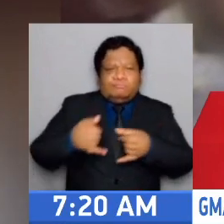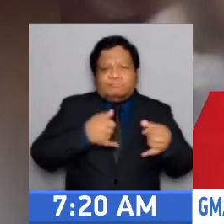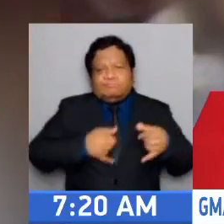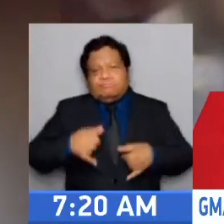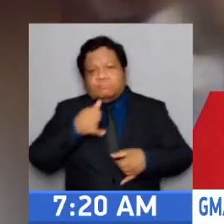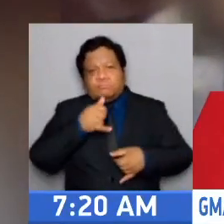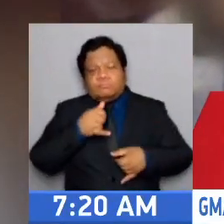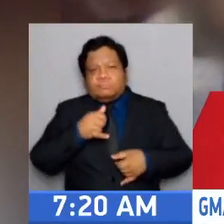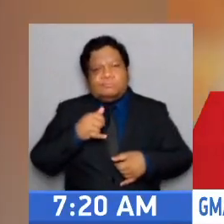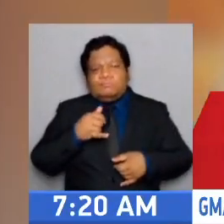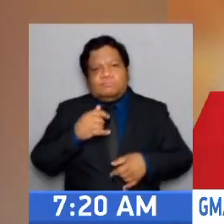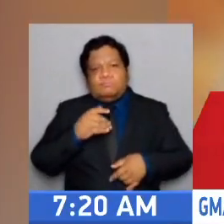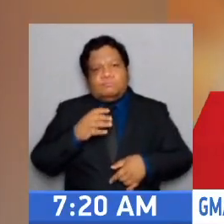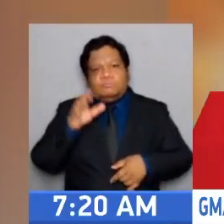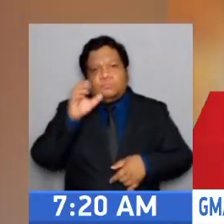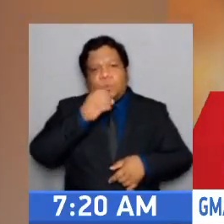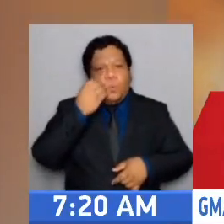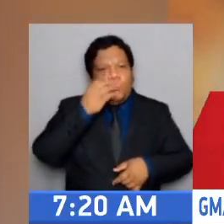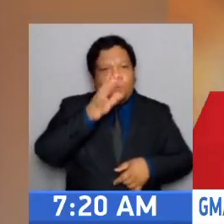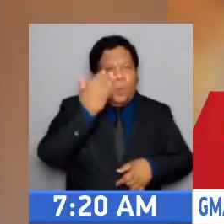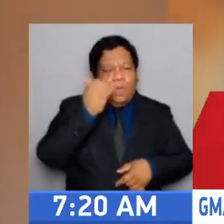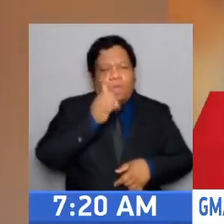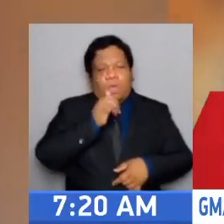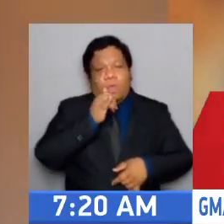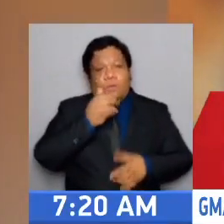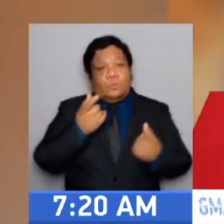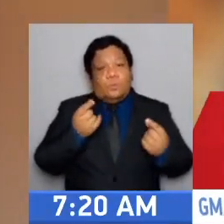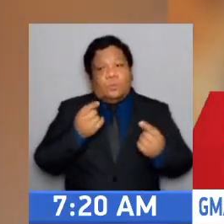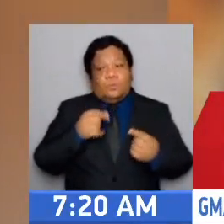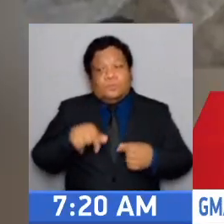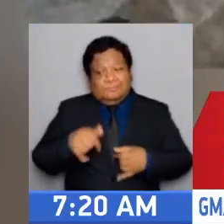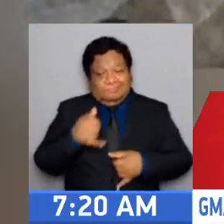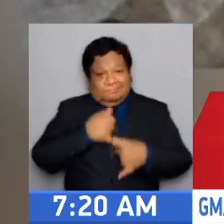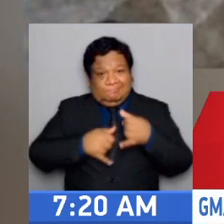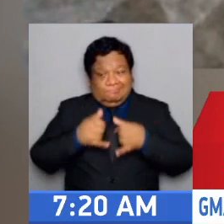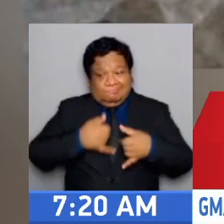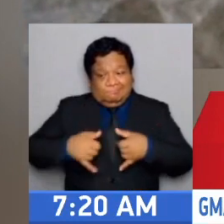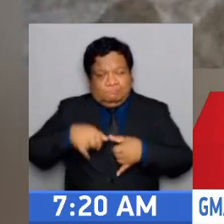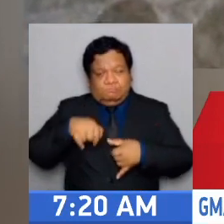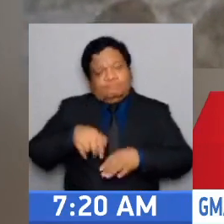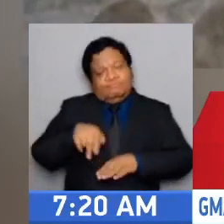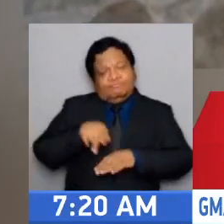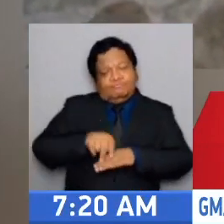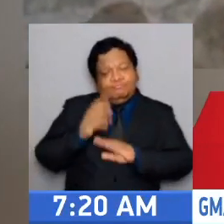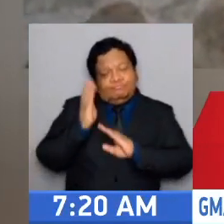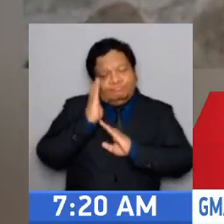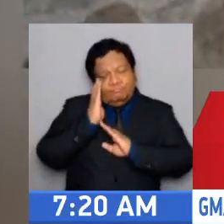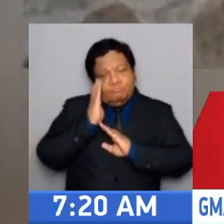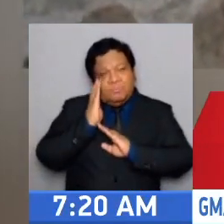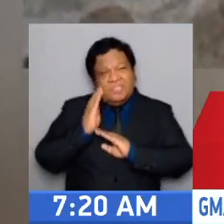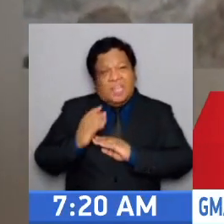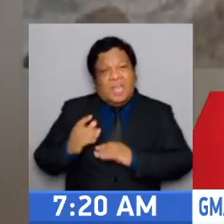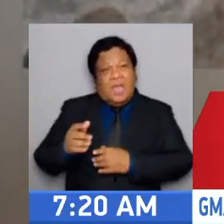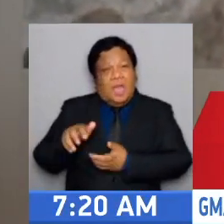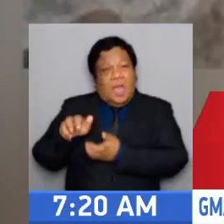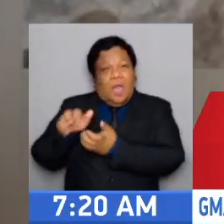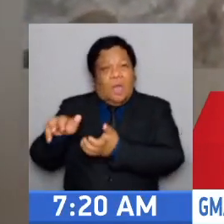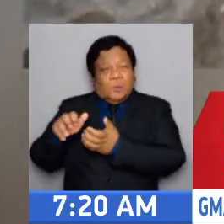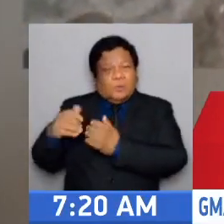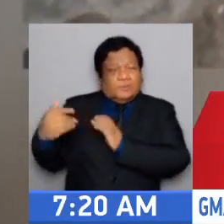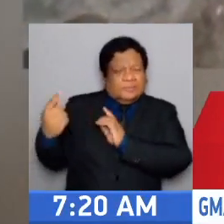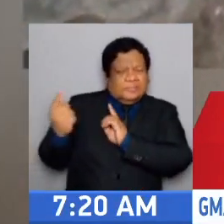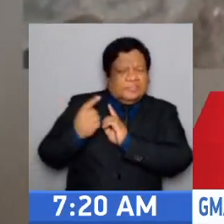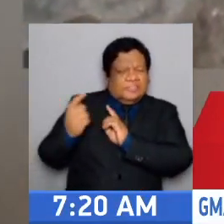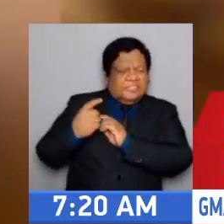kaya natulog siya sa papag kung saan sila nag-inuman. At nang kulitin daw siya ng isang aso, ginamit niya ang kanyang bolo para itaboy